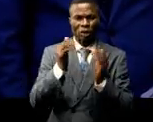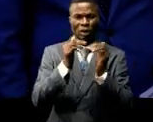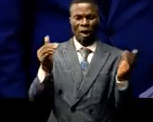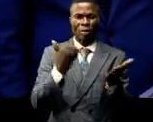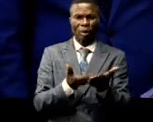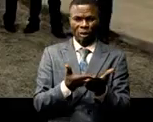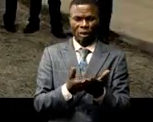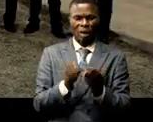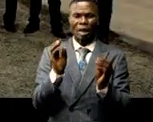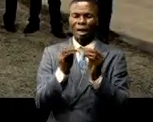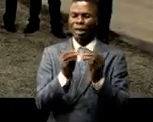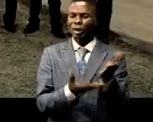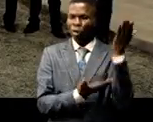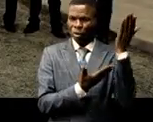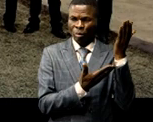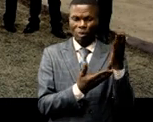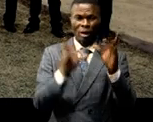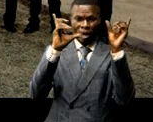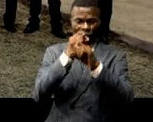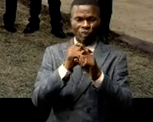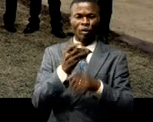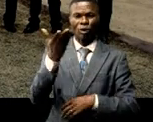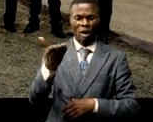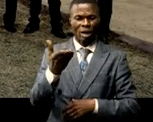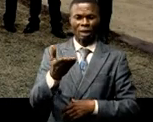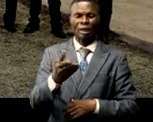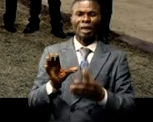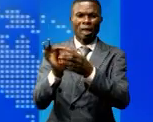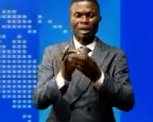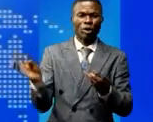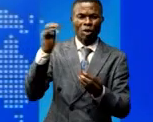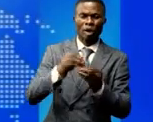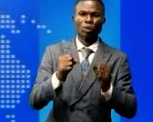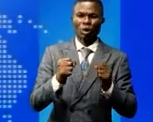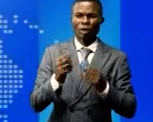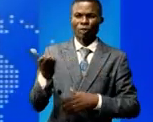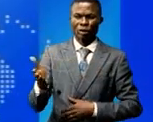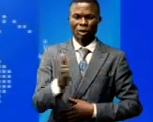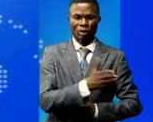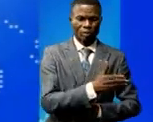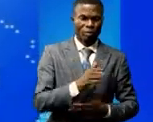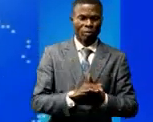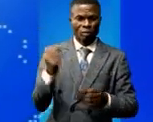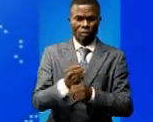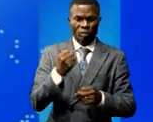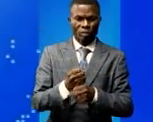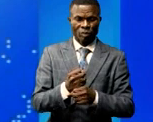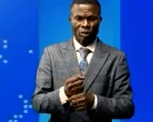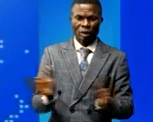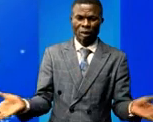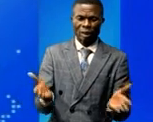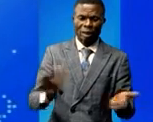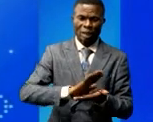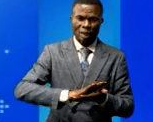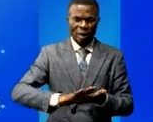rencontre immortalisée par cette photo de famille, comme pour dire l'union fait la force. Après les opérations de nettoyage menées par